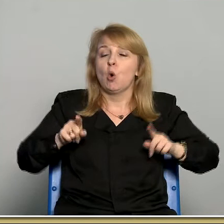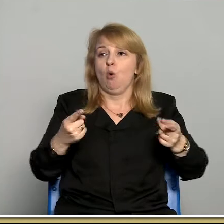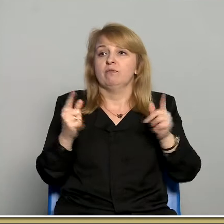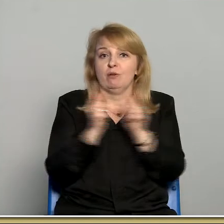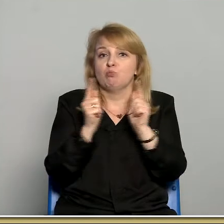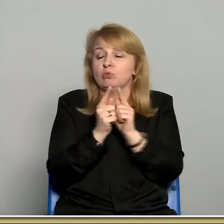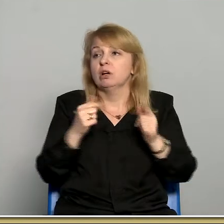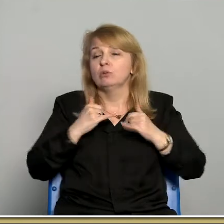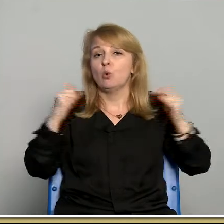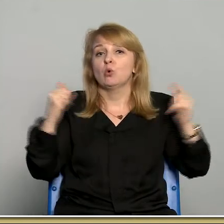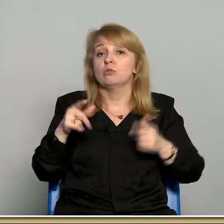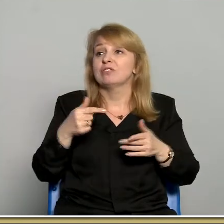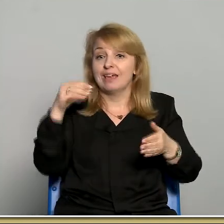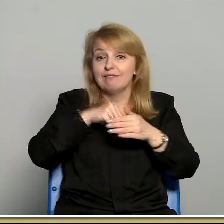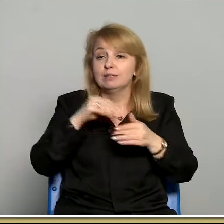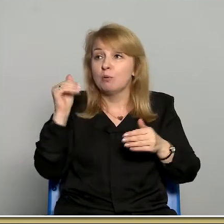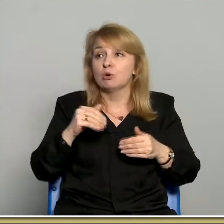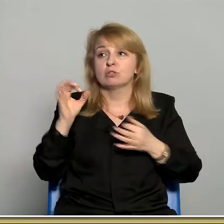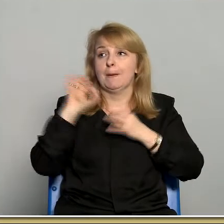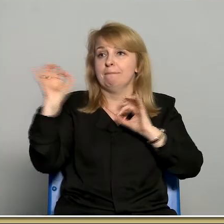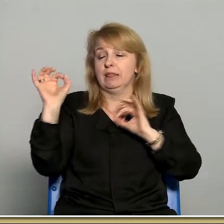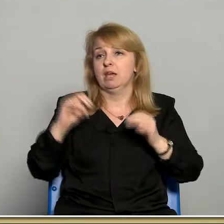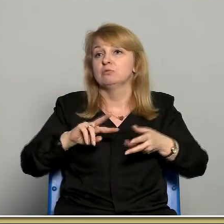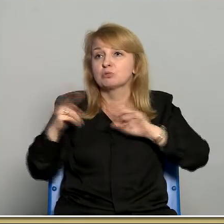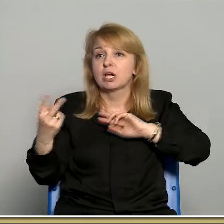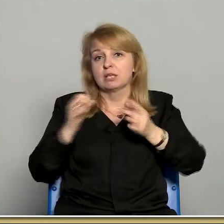spotkania i udzielają informacji na temat nowego okresu programowania.